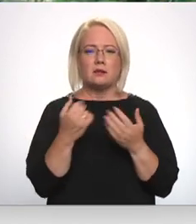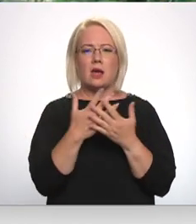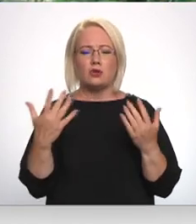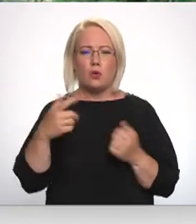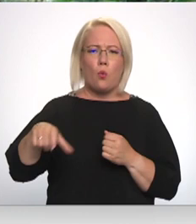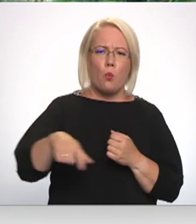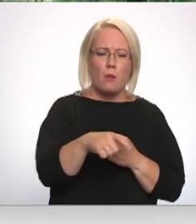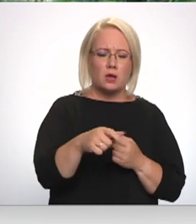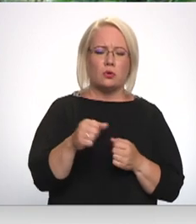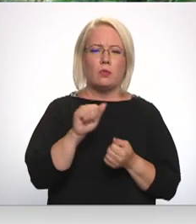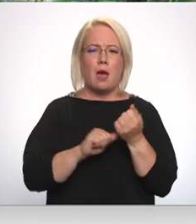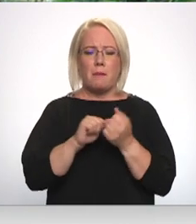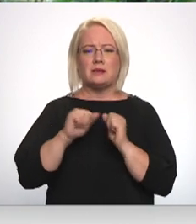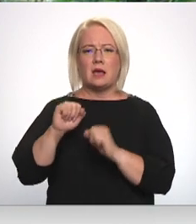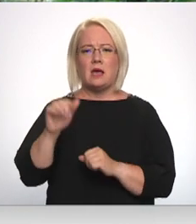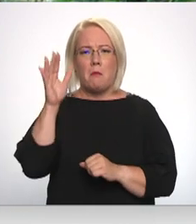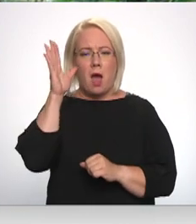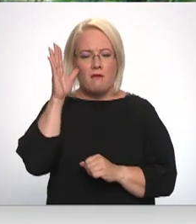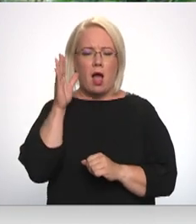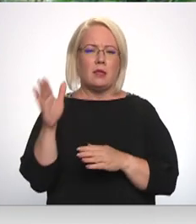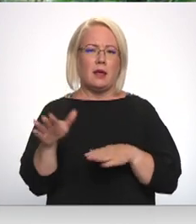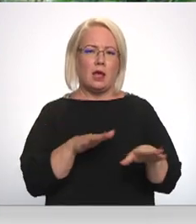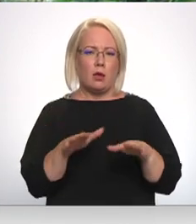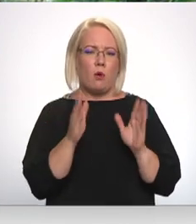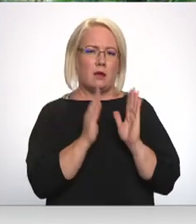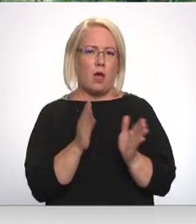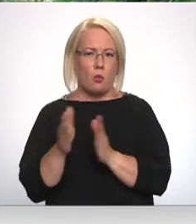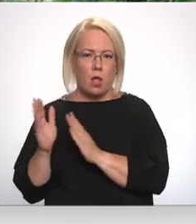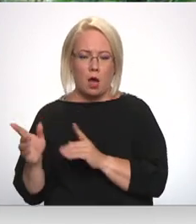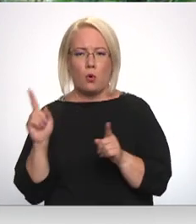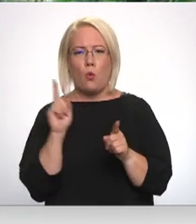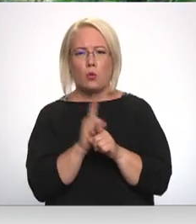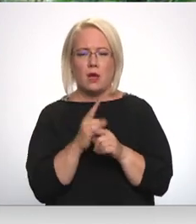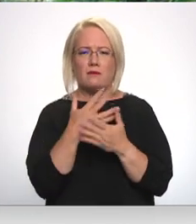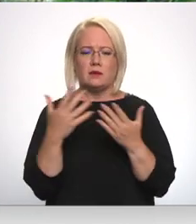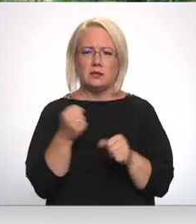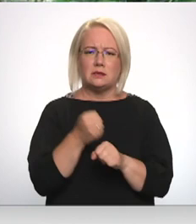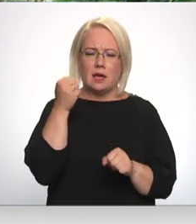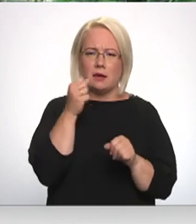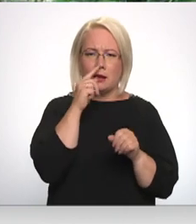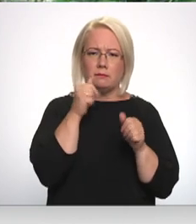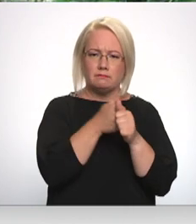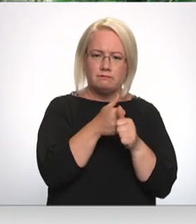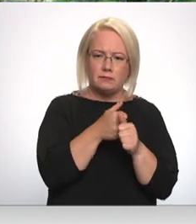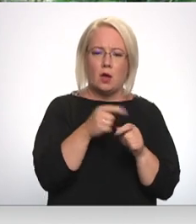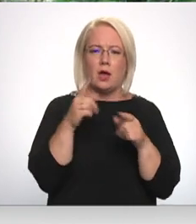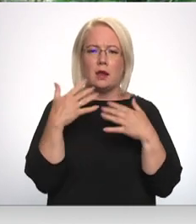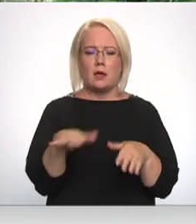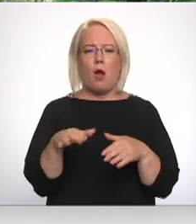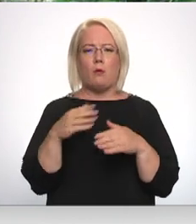aizsardzības porvaldu organizē regulāri, līdz ar Narūtu sakūptas arī Jašas iz Tīglovas upis, ir īceris jau par nokušīm darbim.